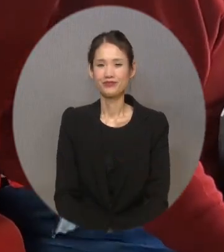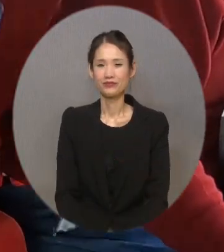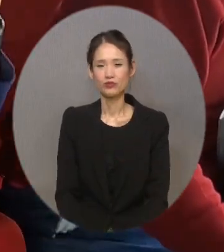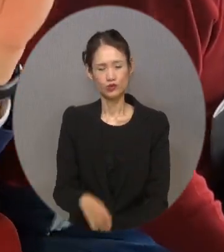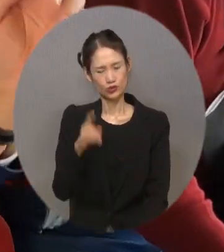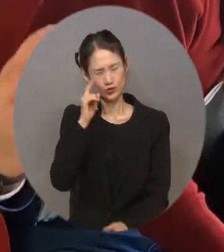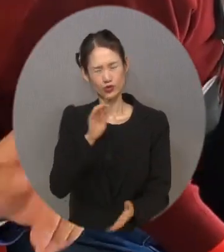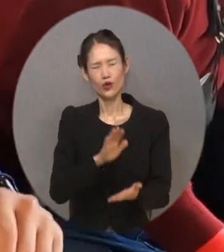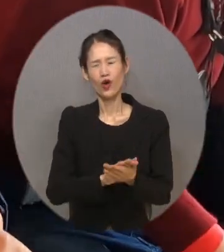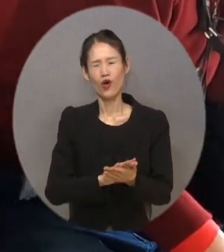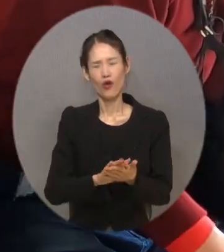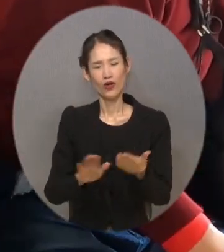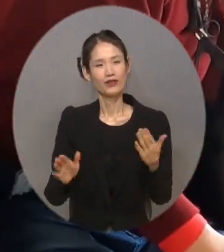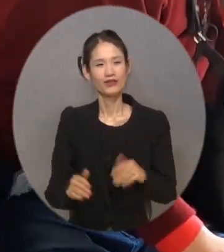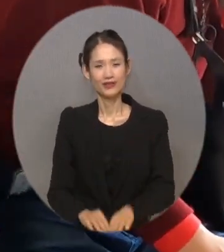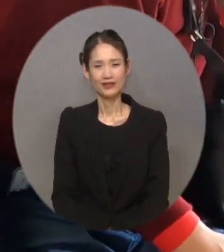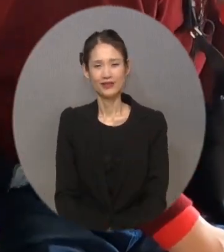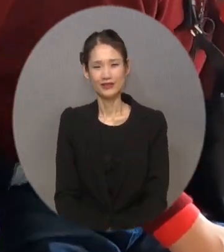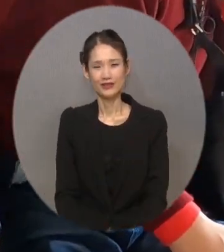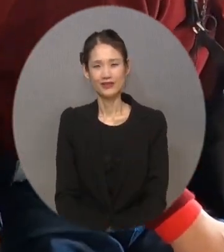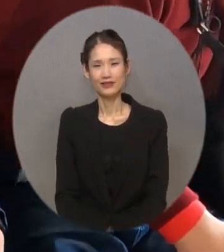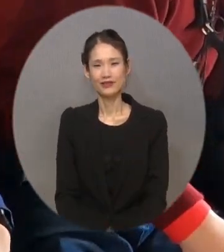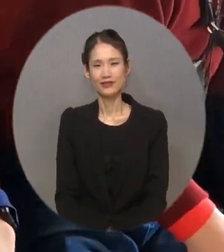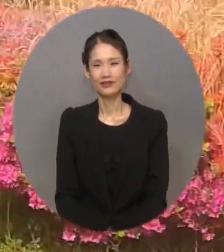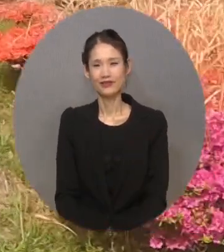그러면 쉬우네. 이게.